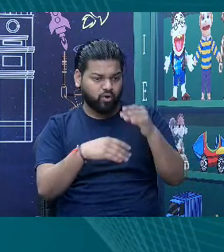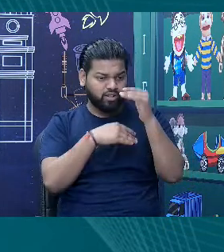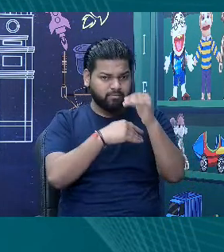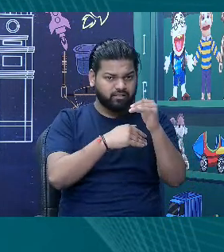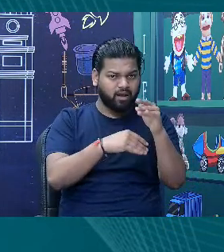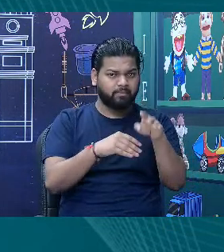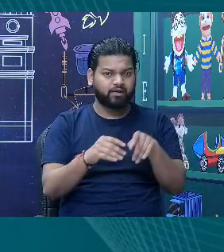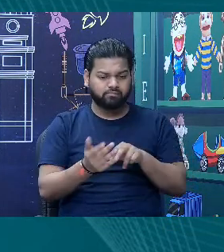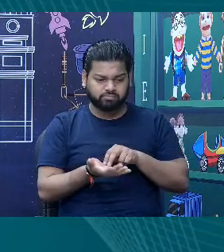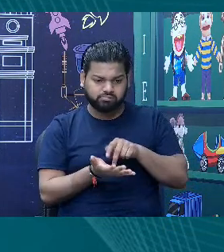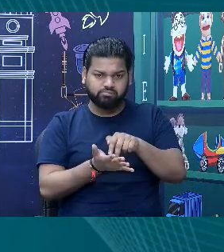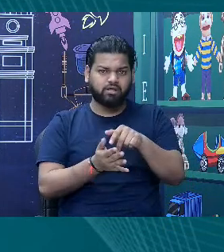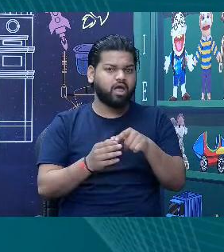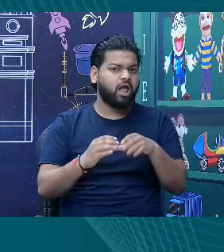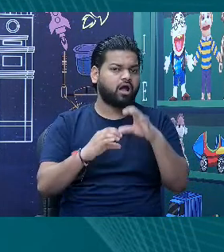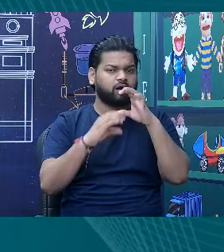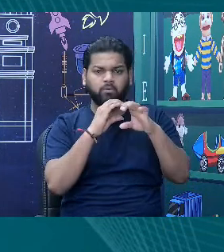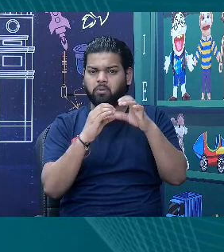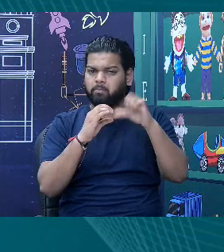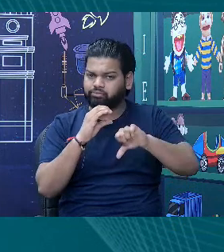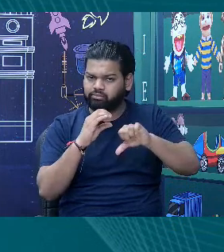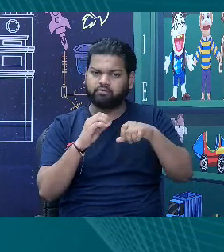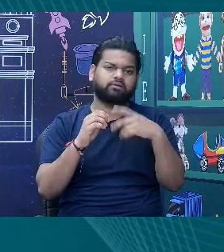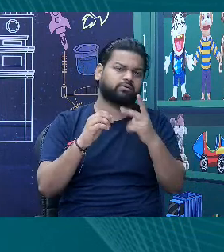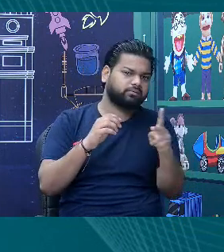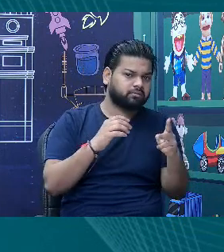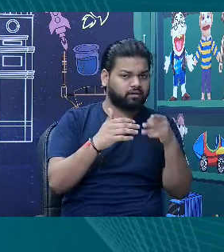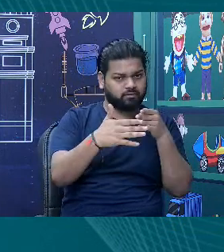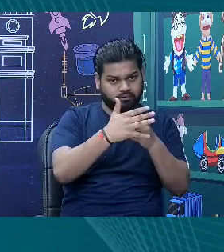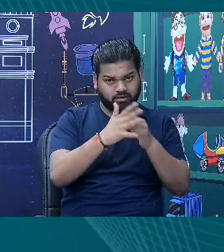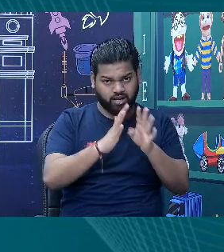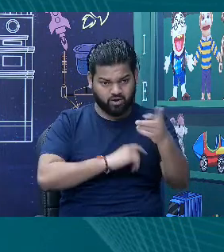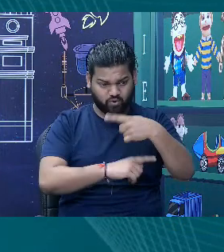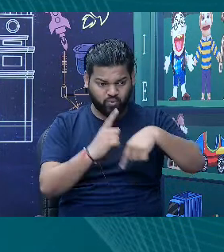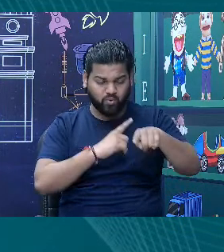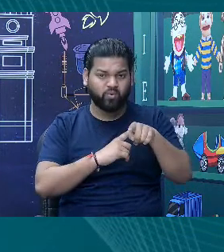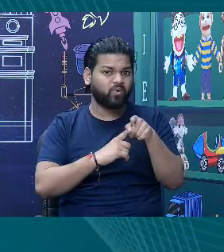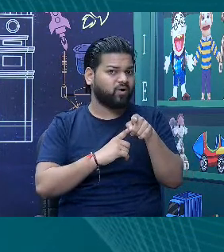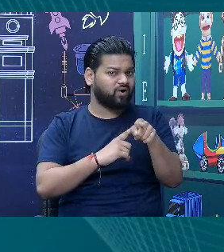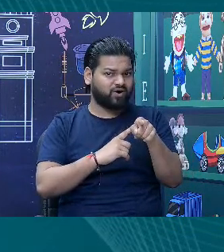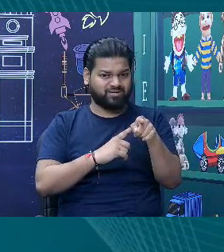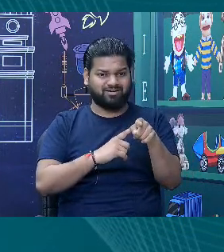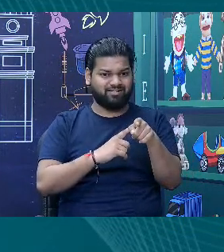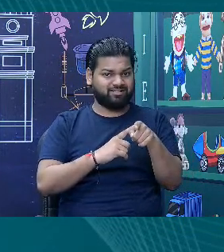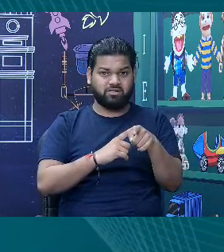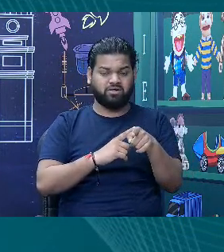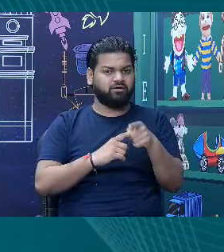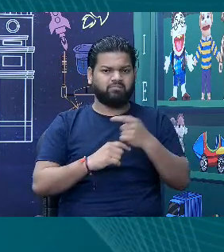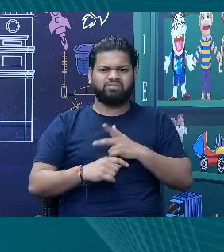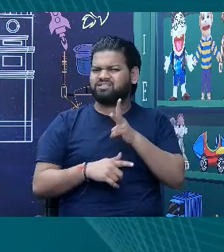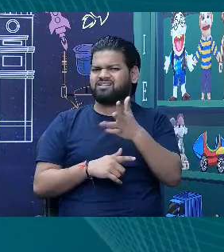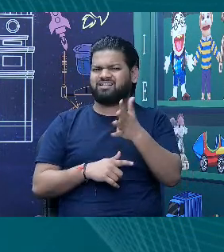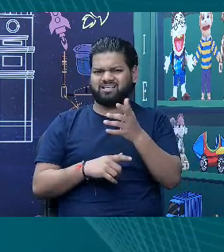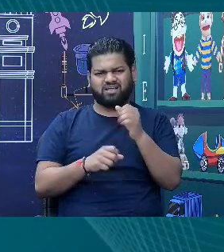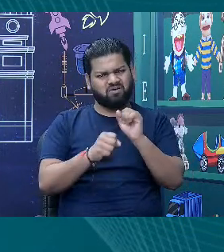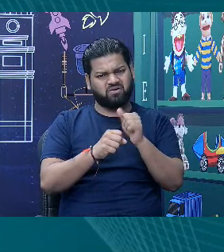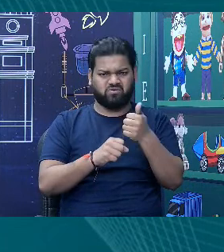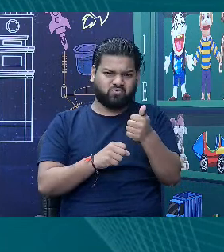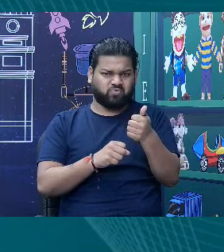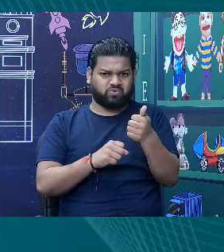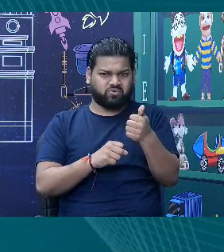उनको उन चीज़ों पे कॉन्सेंट्रेट करना चाहिए जिस पे वो अच्छे हैं। सो इफ़ यू आर गुड एट